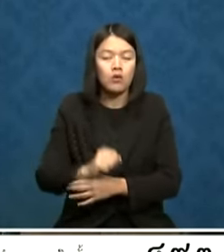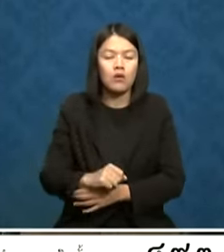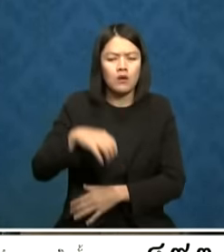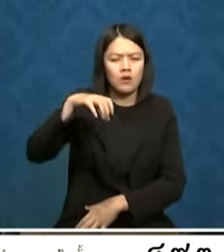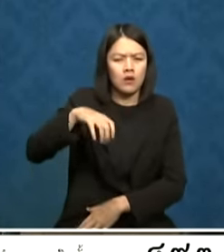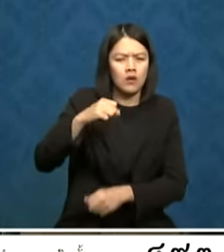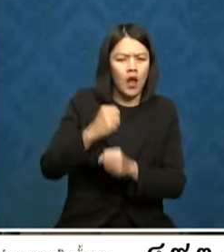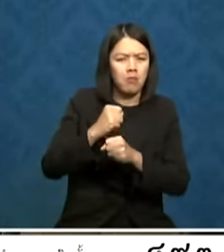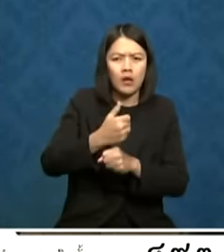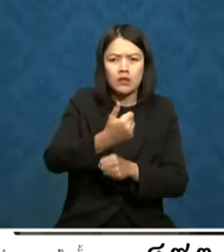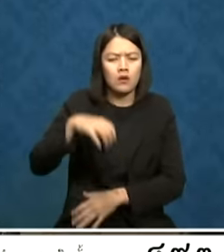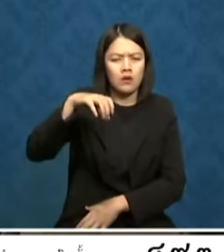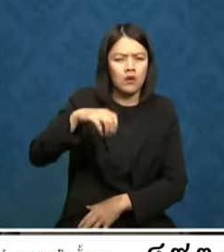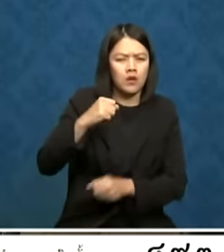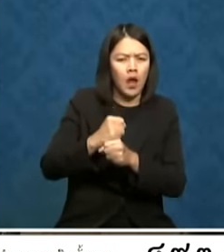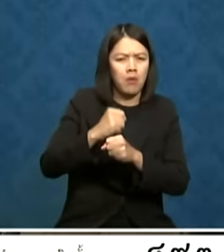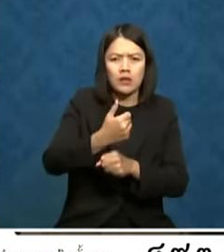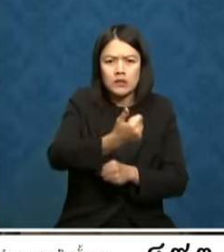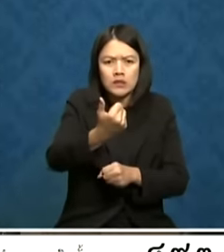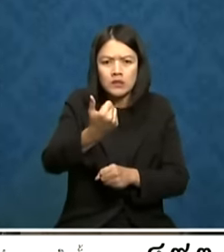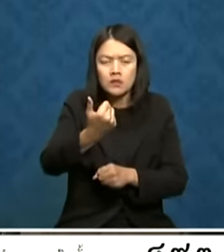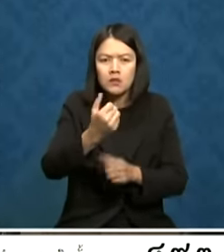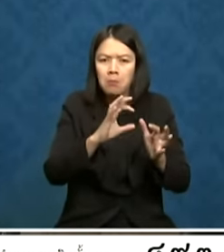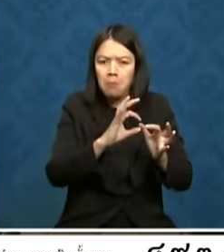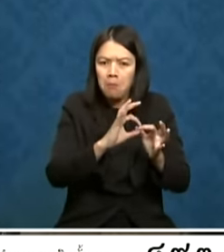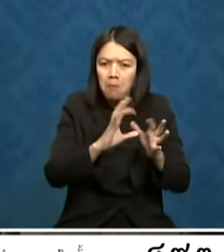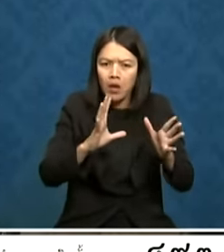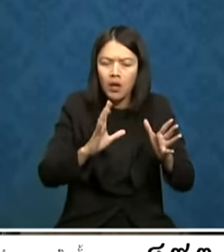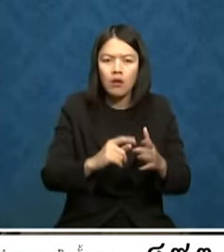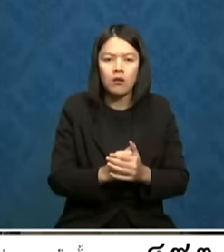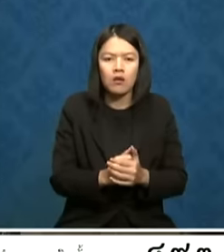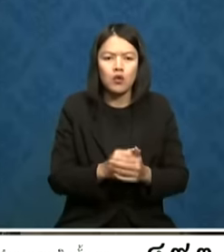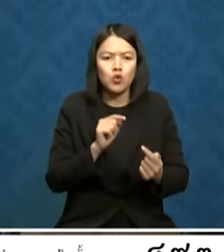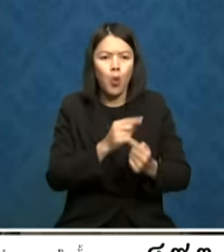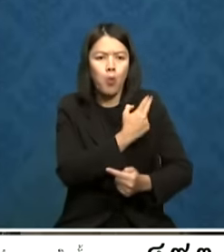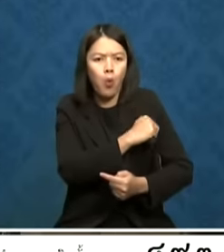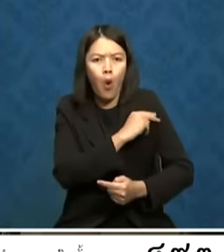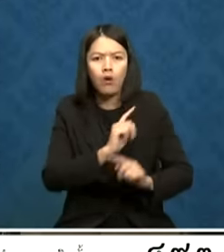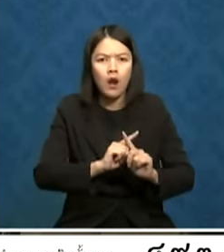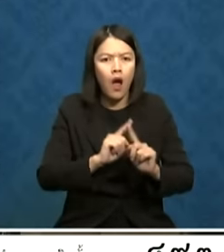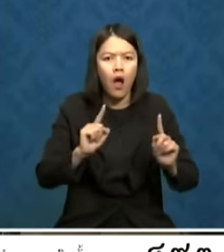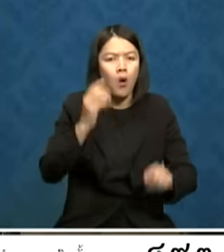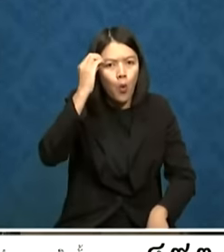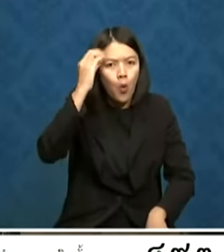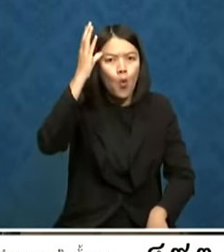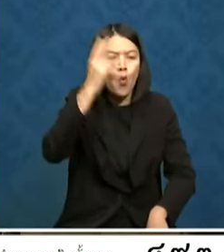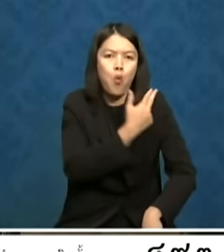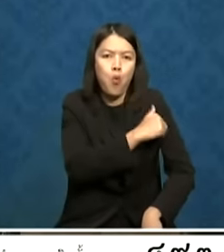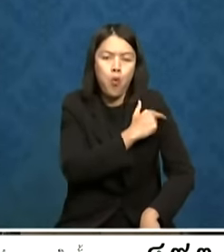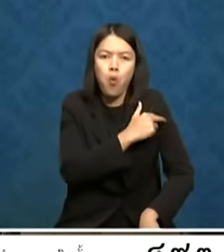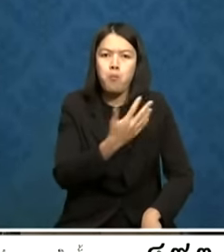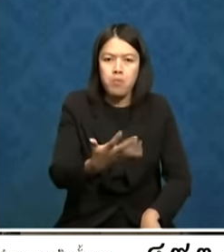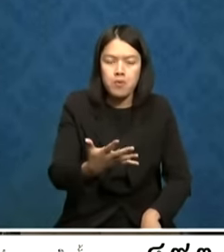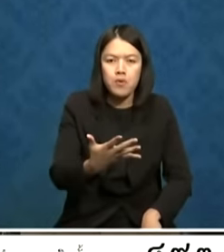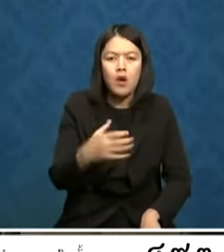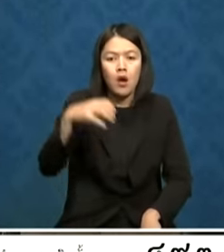หน่วยงานรัฐอื่นที่ไม่มีพันธที่ไม่มีพันธกิจเกี่ยวกับสาธารณสุขและไม่น่าจะมีองค์คววามรู้ด้านสาธารณสุขเท่ากับ